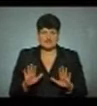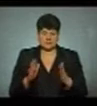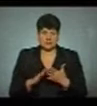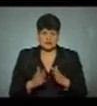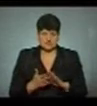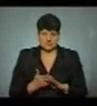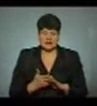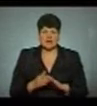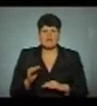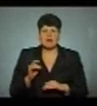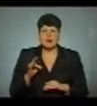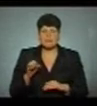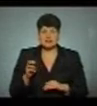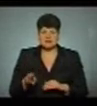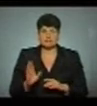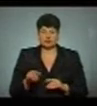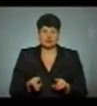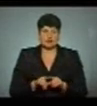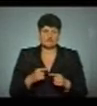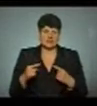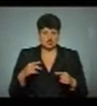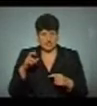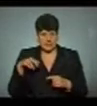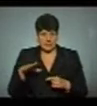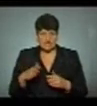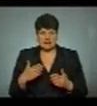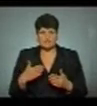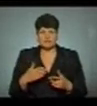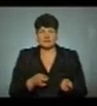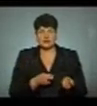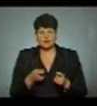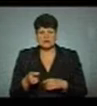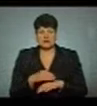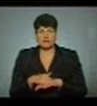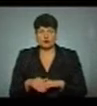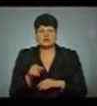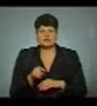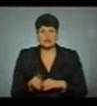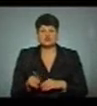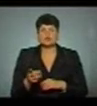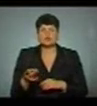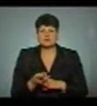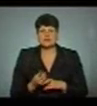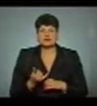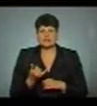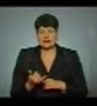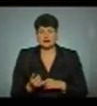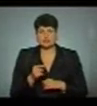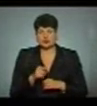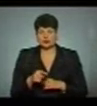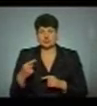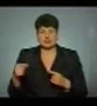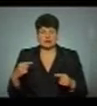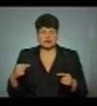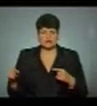І фармацевт буде, так як в інших країнах, відносити на вулицю ті препарати, які необхідні для того чи іншого,